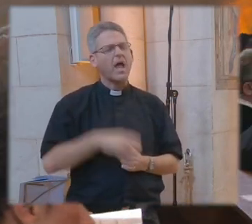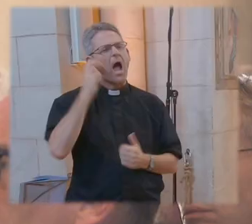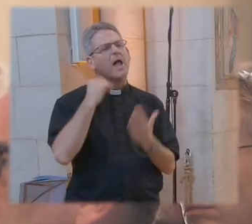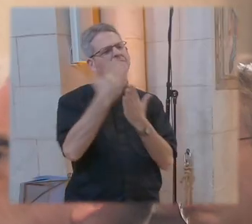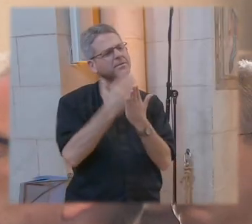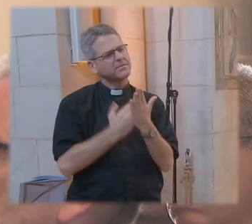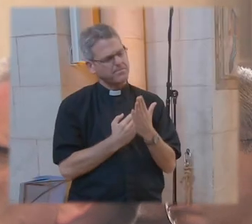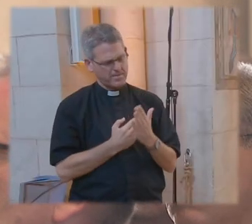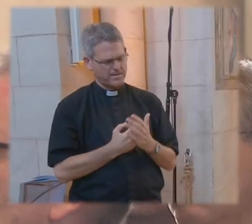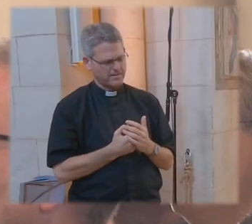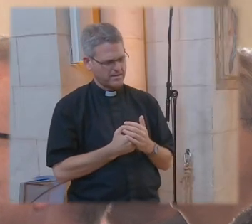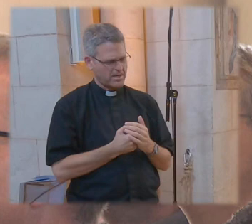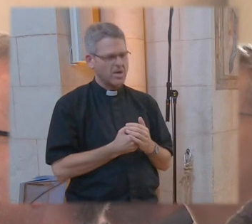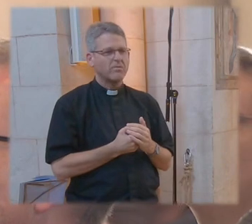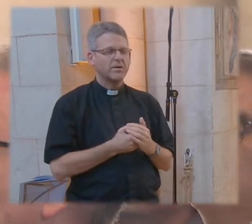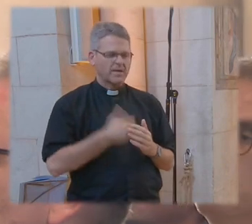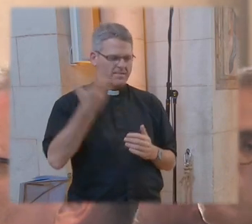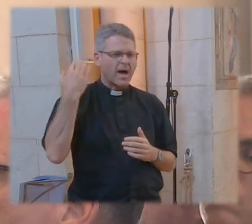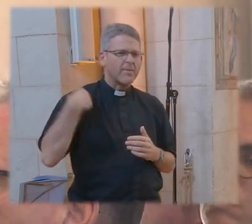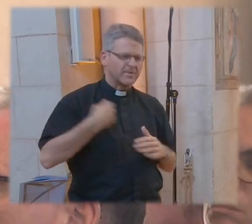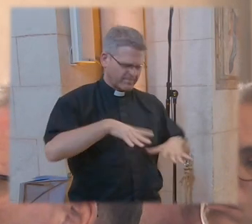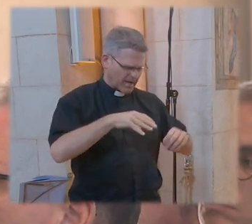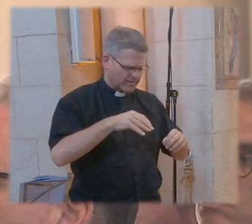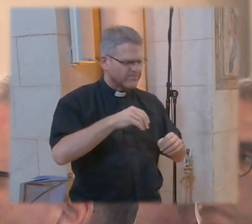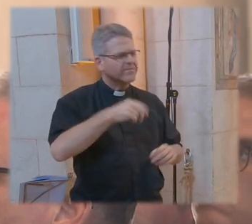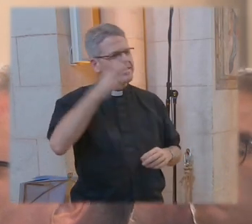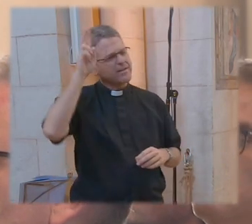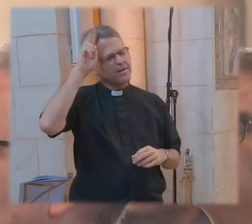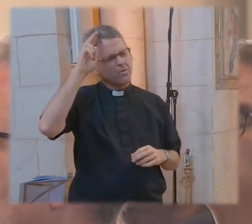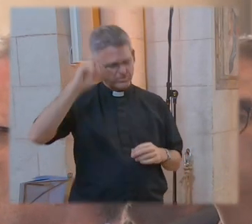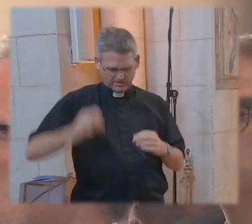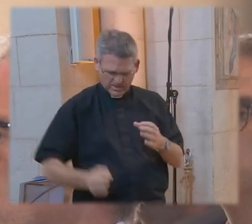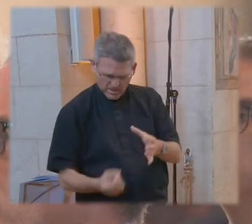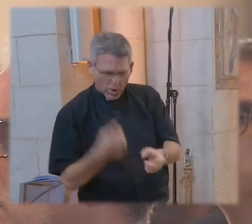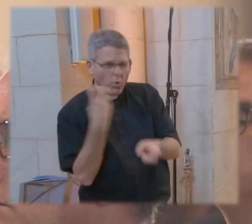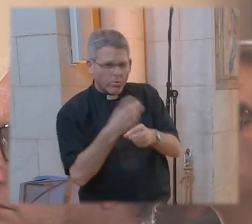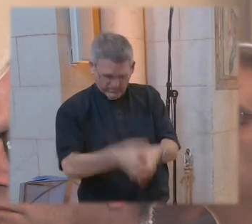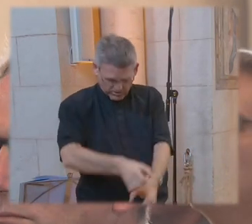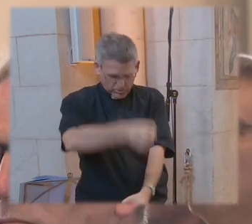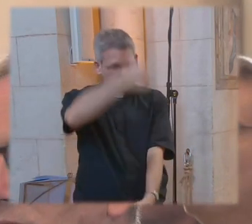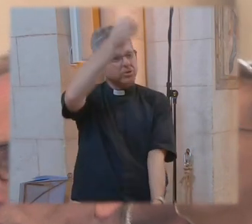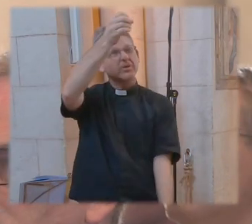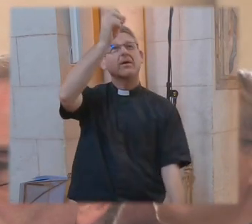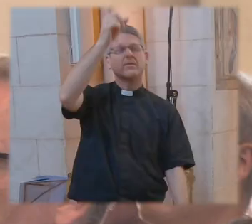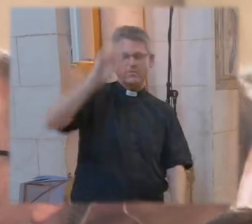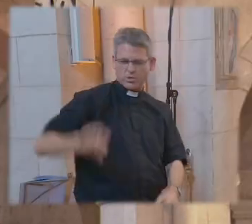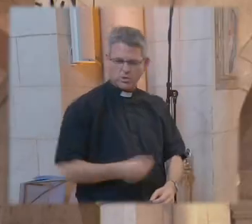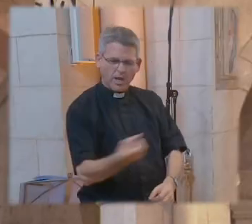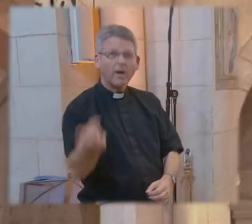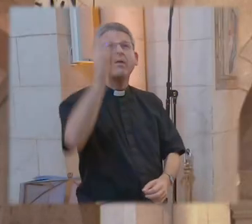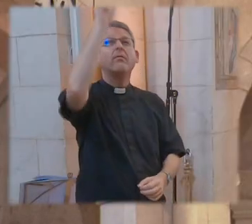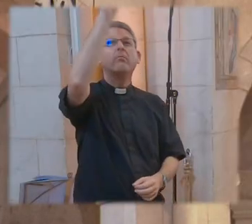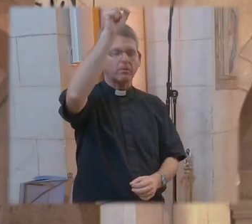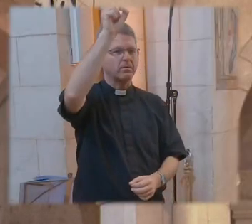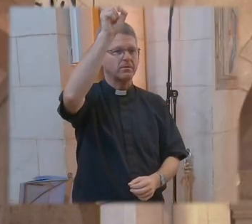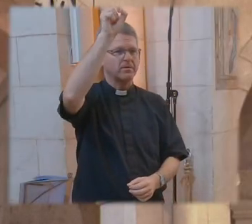berichtete Geschichte vom Aufhängen der Schlange aus Kupfer an eine Fahnenstange durch Mose als Vorausbild